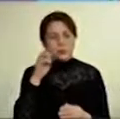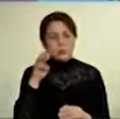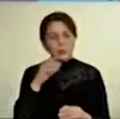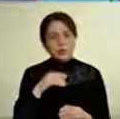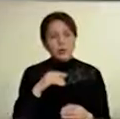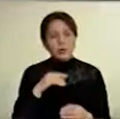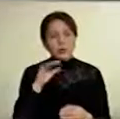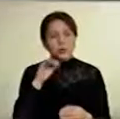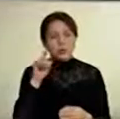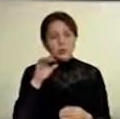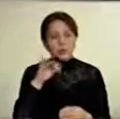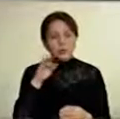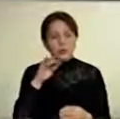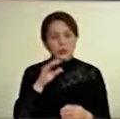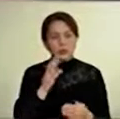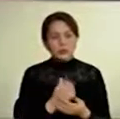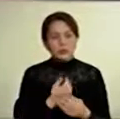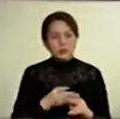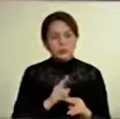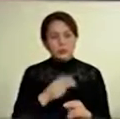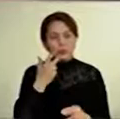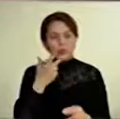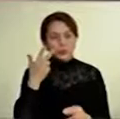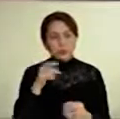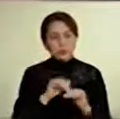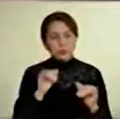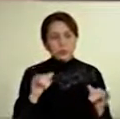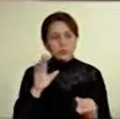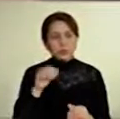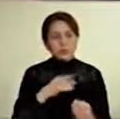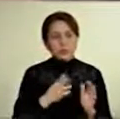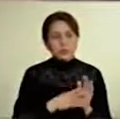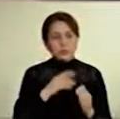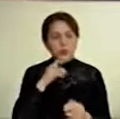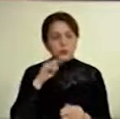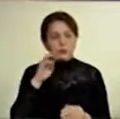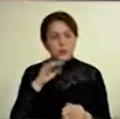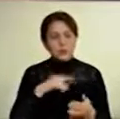yuzasini topishimiz uchun esa 3 ni 3 ga ko'paytirardik va natijada 9